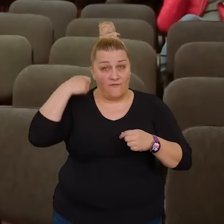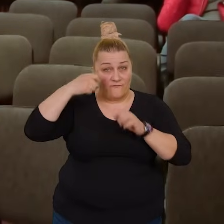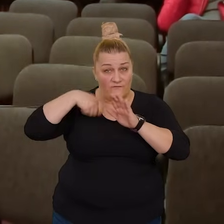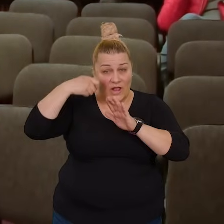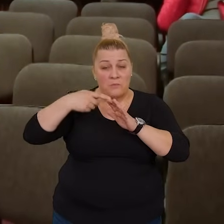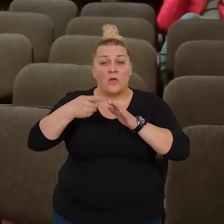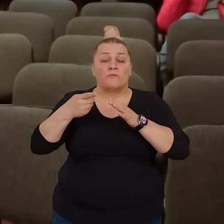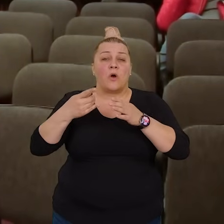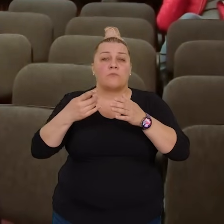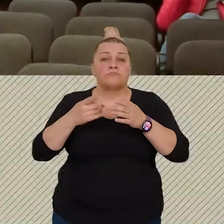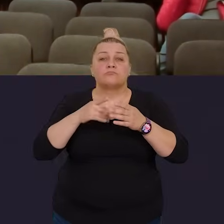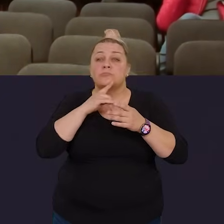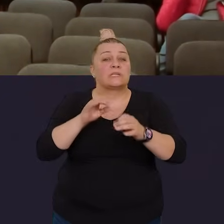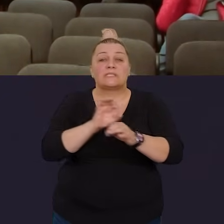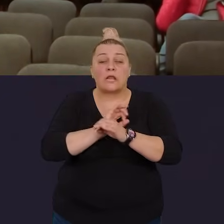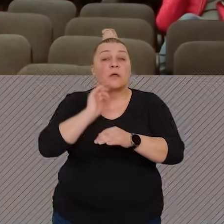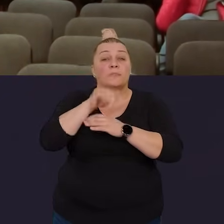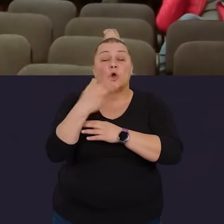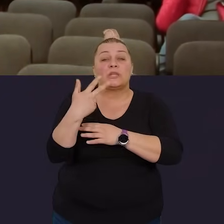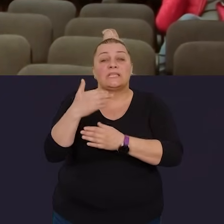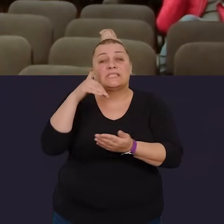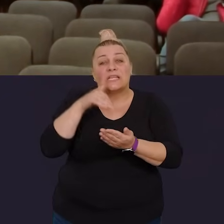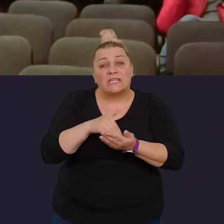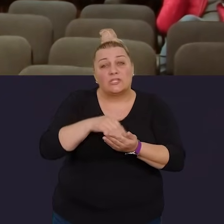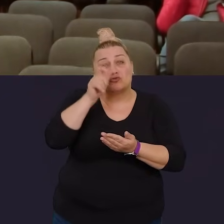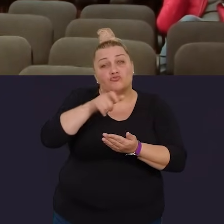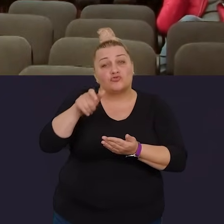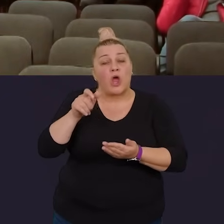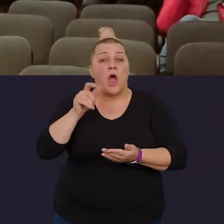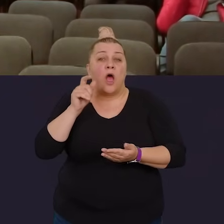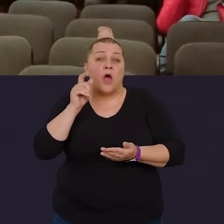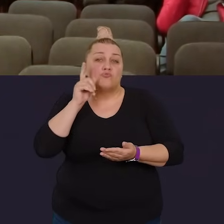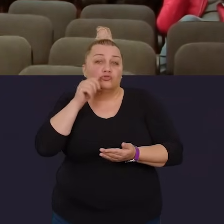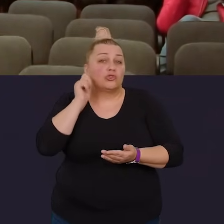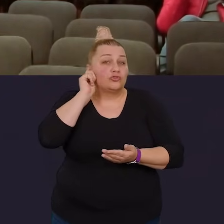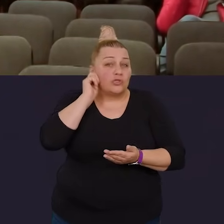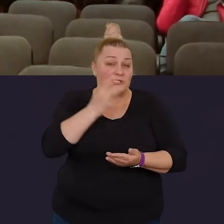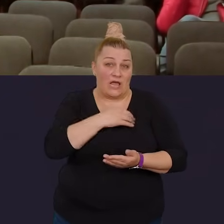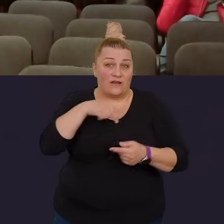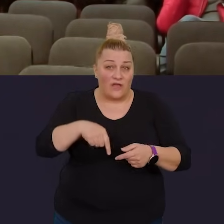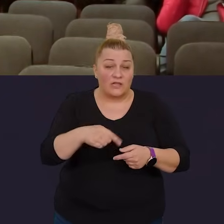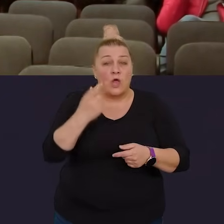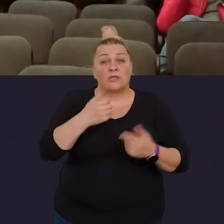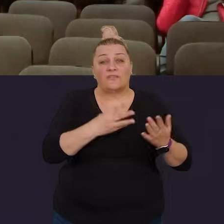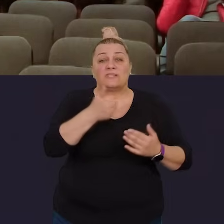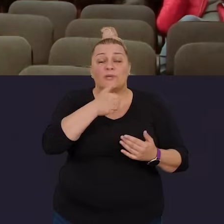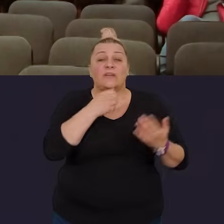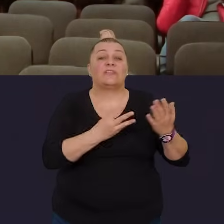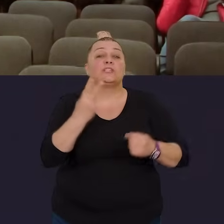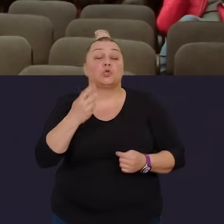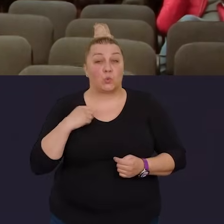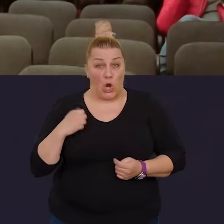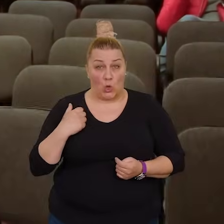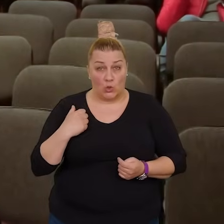filma je znači stradanje preko 30.000 Hrvata i Hrvatica u srbijanskim konclogorima tijekom 1991.